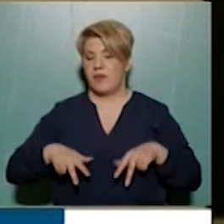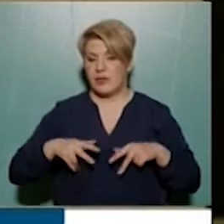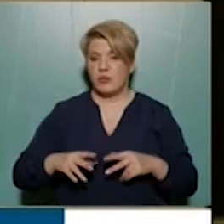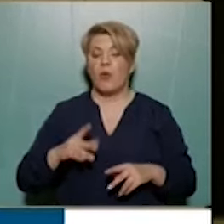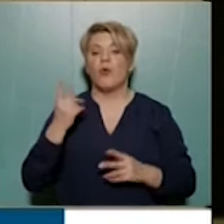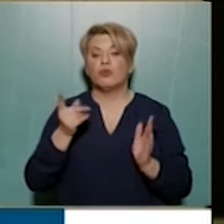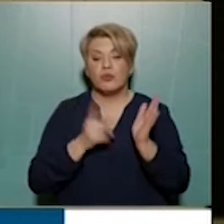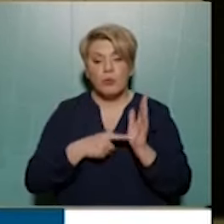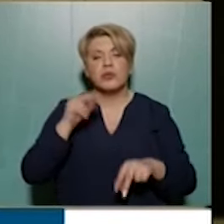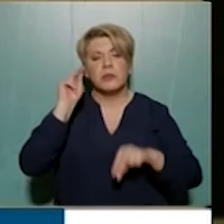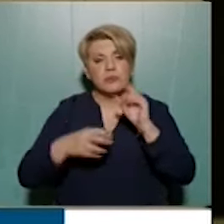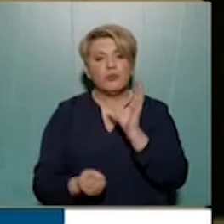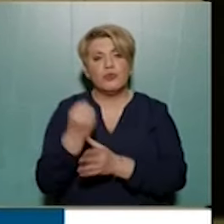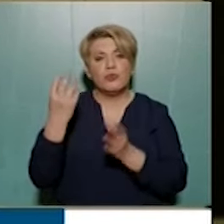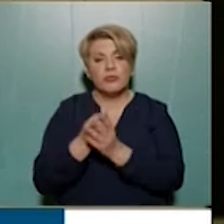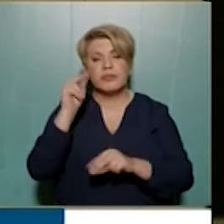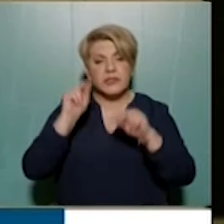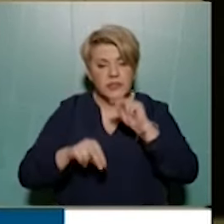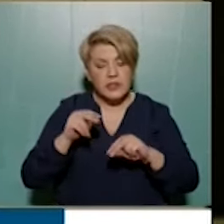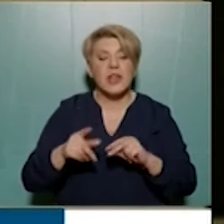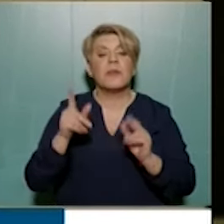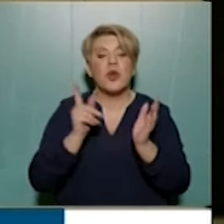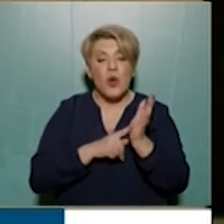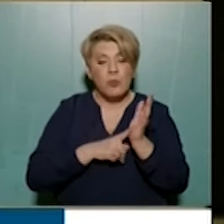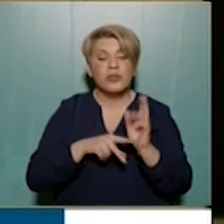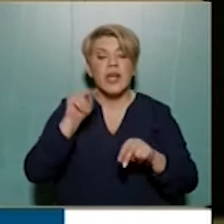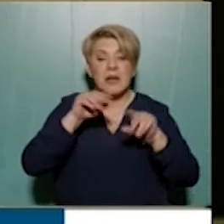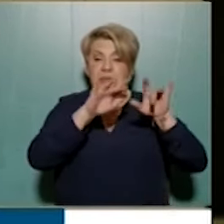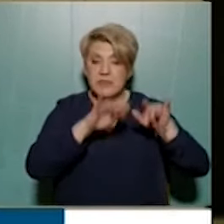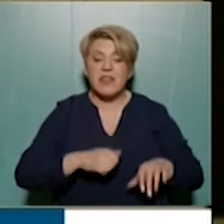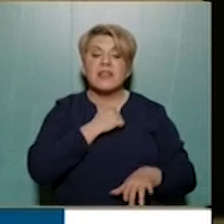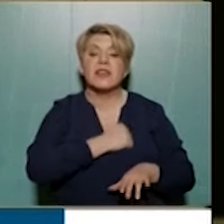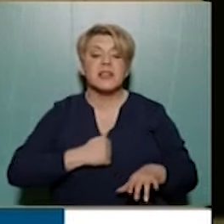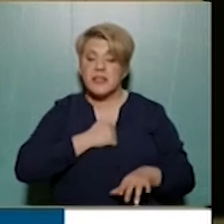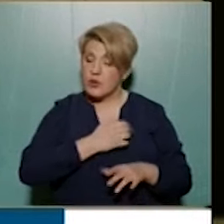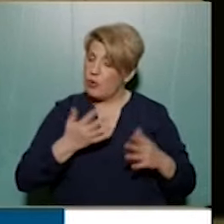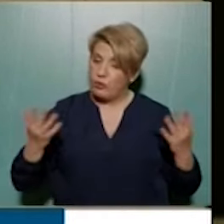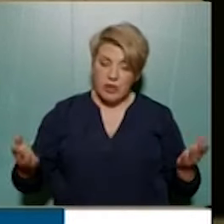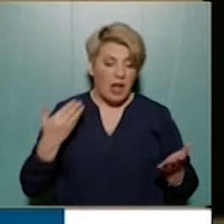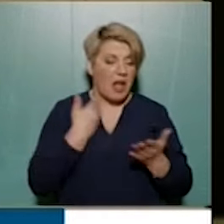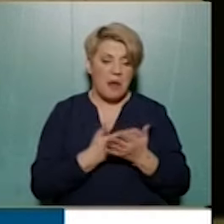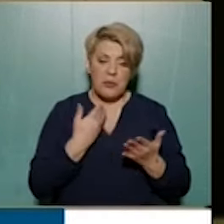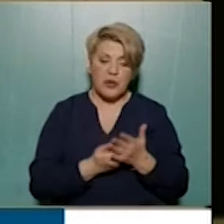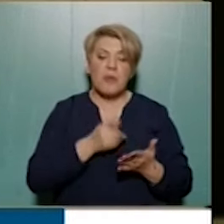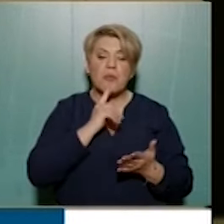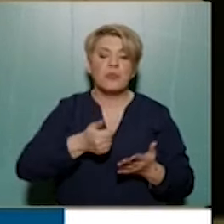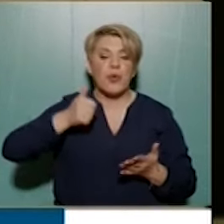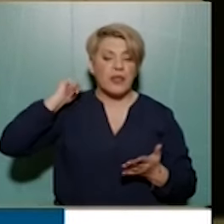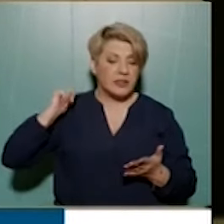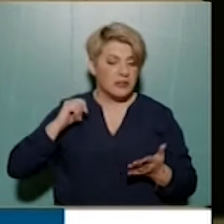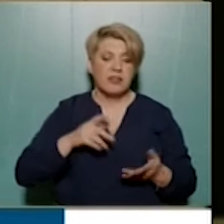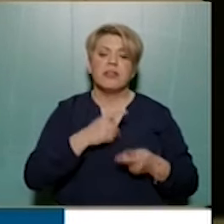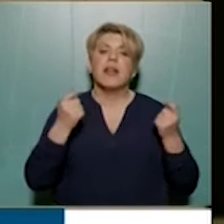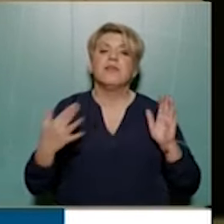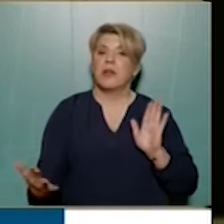όσους νόμους και αν ψηφίσει, με νόμους και με ψηφίσματα δυστυχώς αποδεικνύει και η προχθεσινή επίθεση ότι δεν